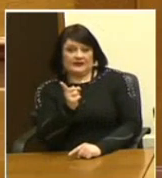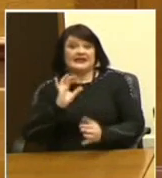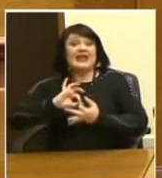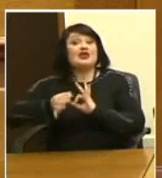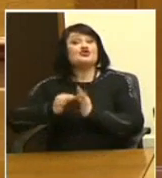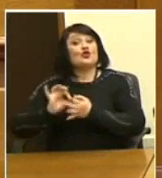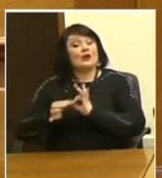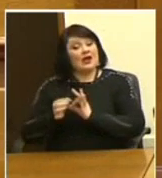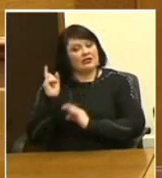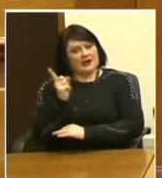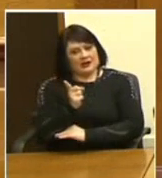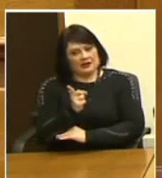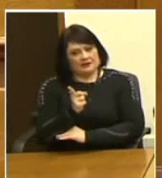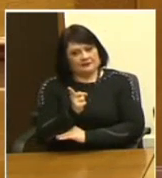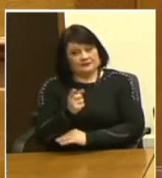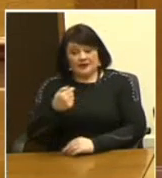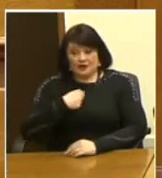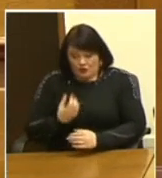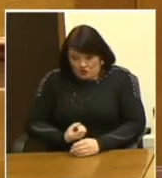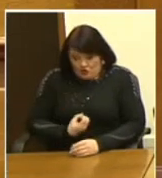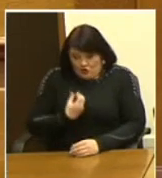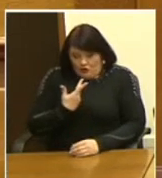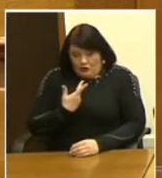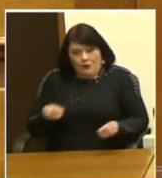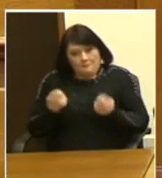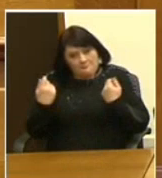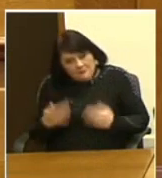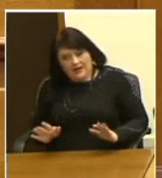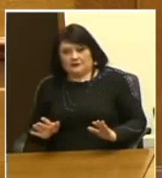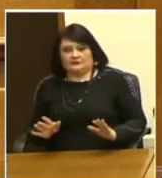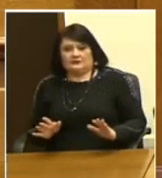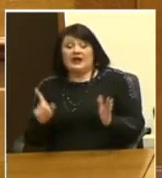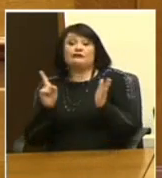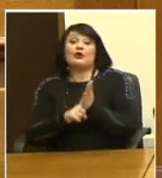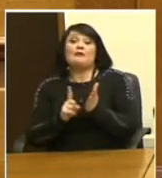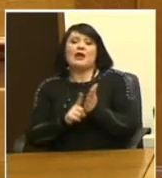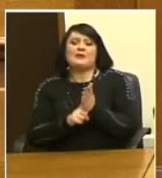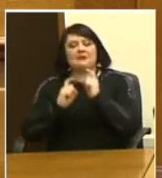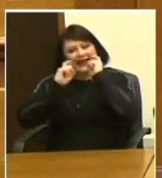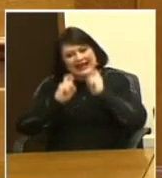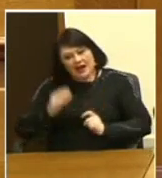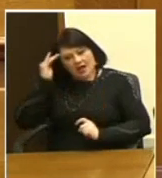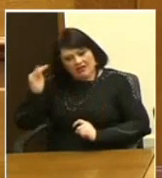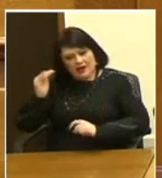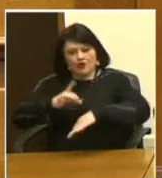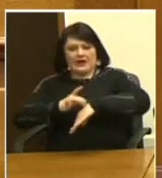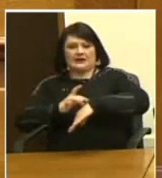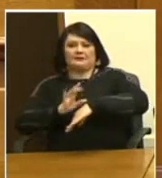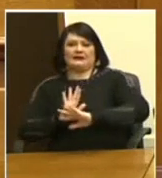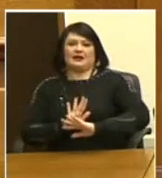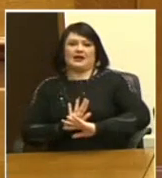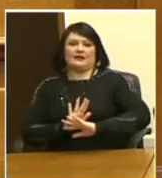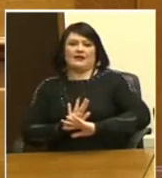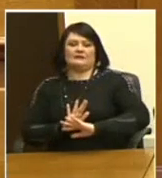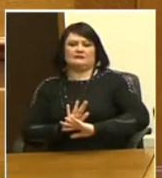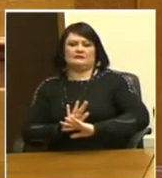ιστορία. Εγώ αισθάνομαι ότι πράξαμε το πατριωτικό μας καθήκον απέναντι σε απειλές, απέναντι